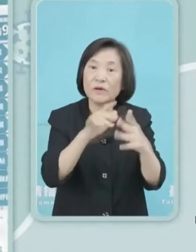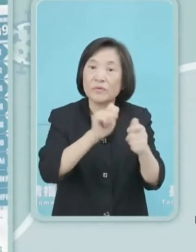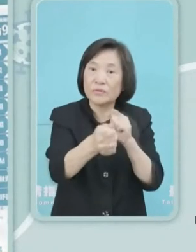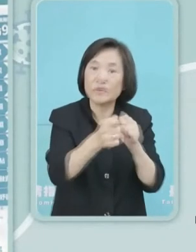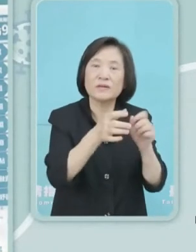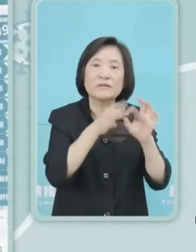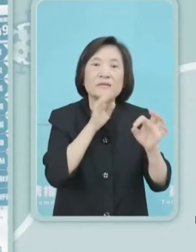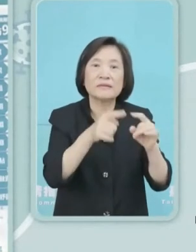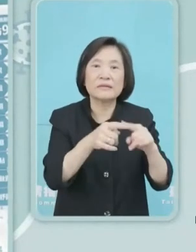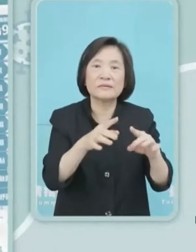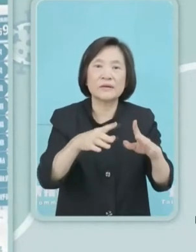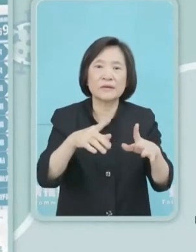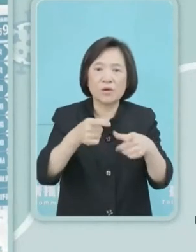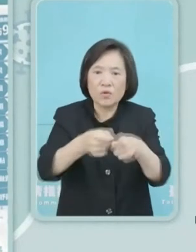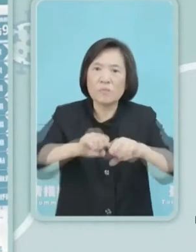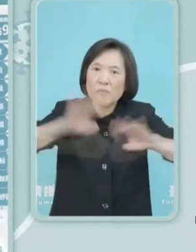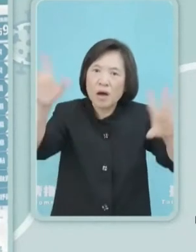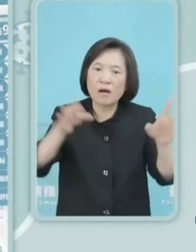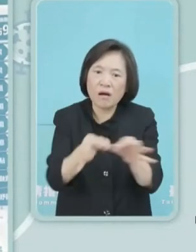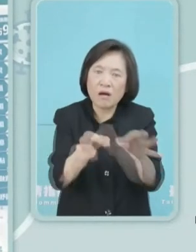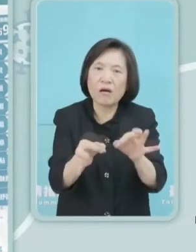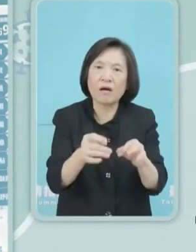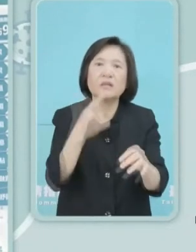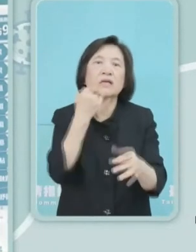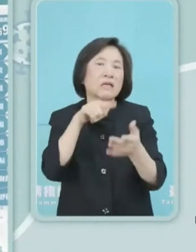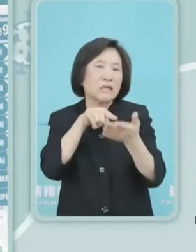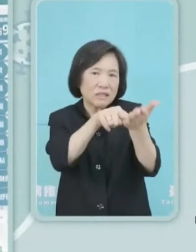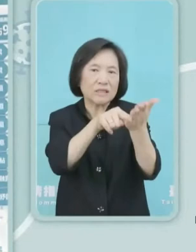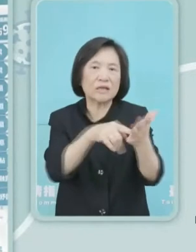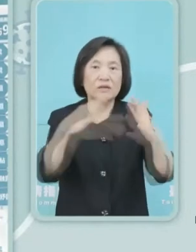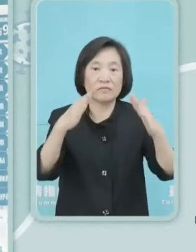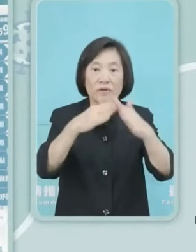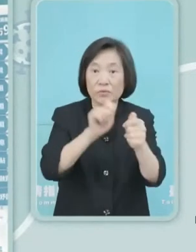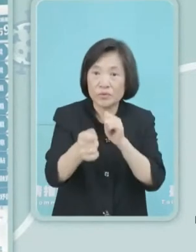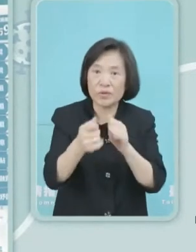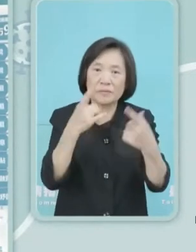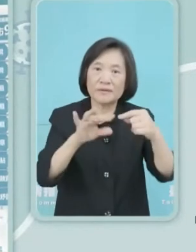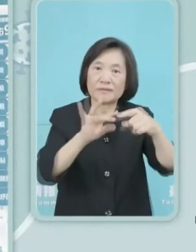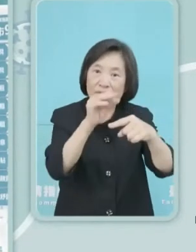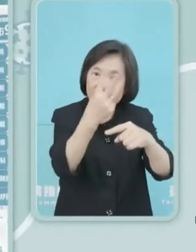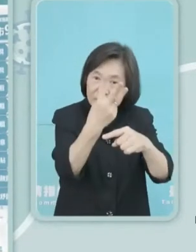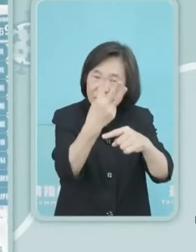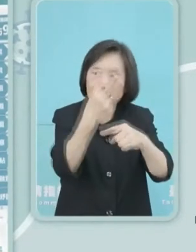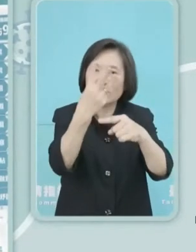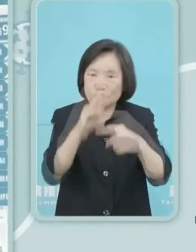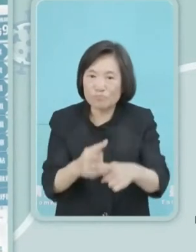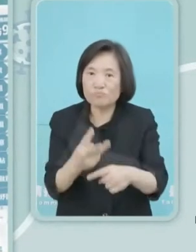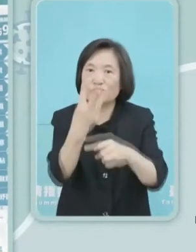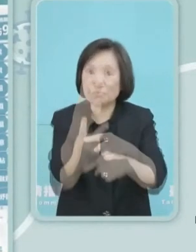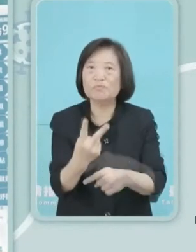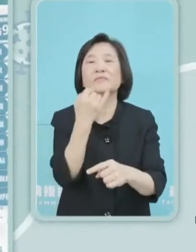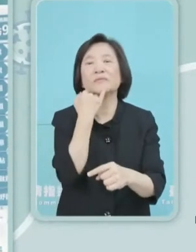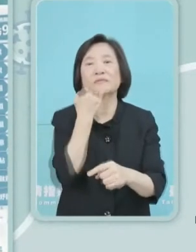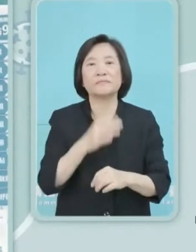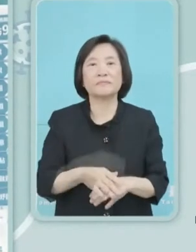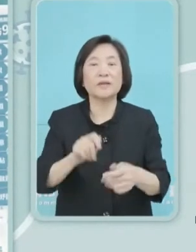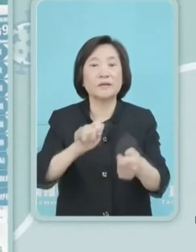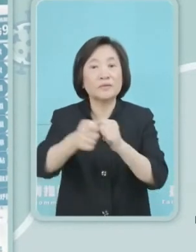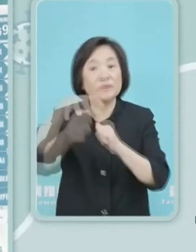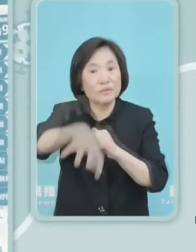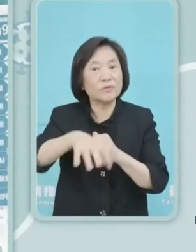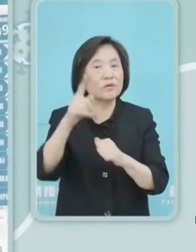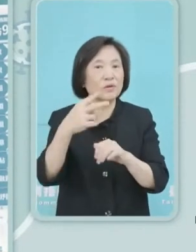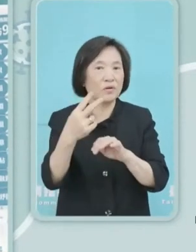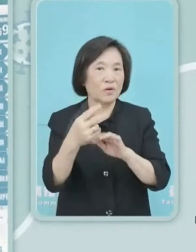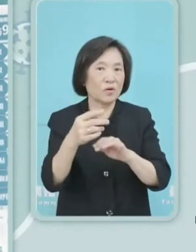内用或者是它公告停业，它可以来申请它的房屋税率从 3% 降成 2%。 那目前税捐处都有主